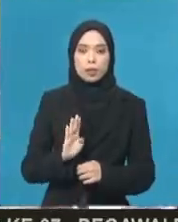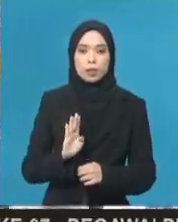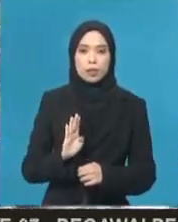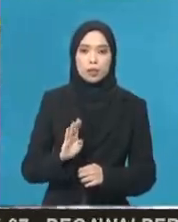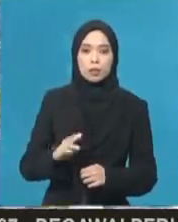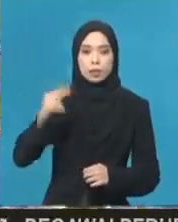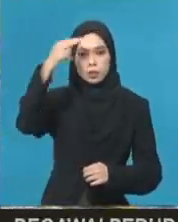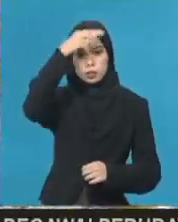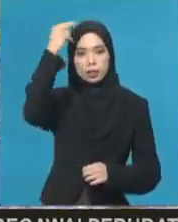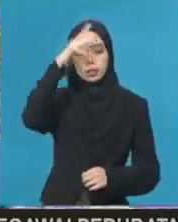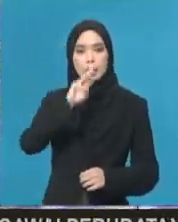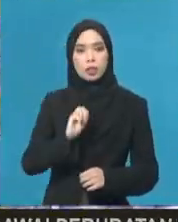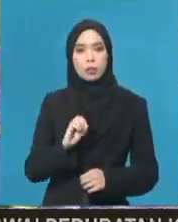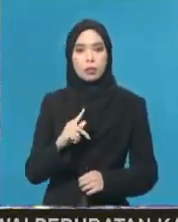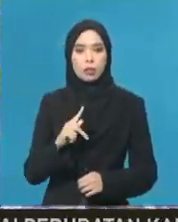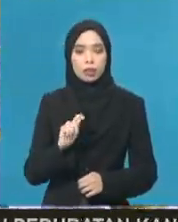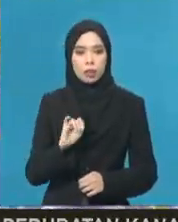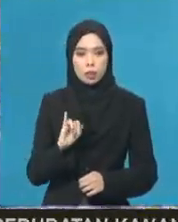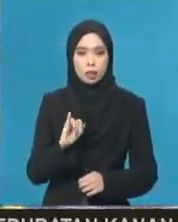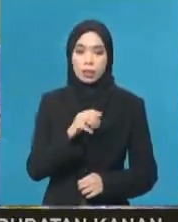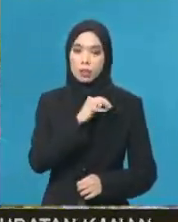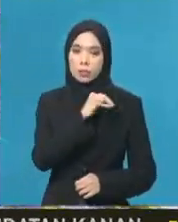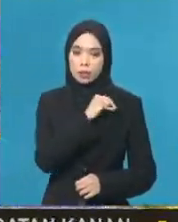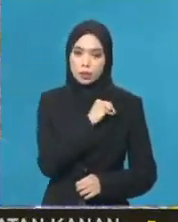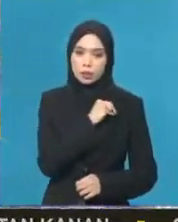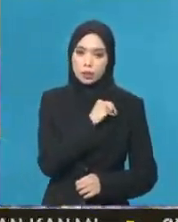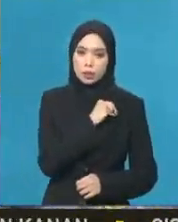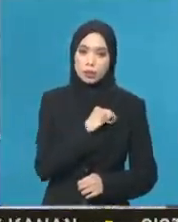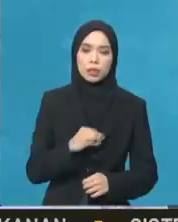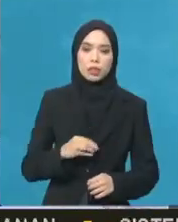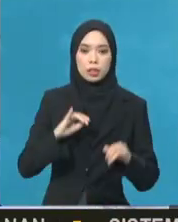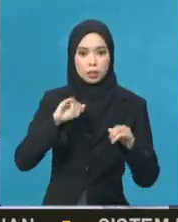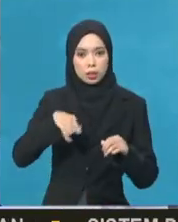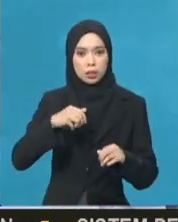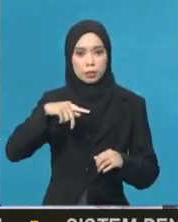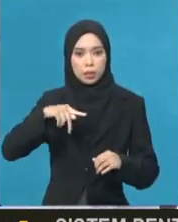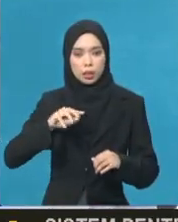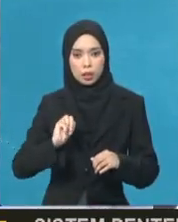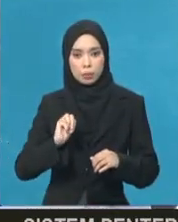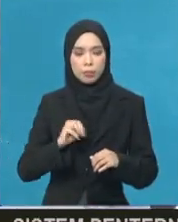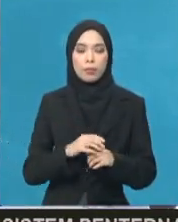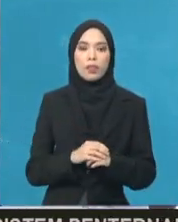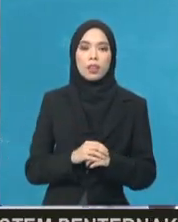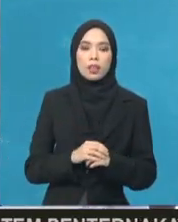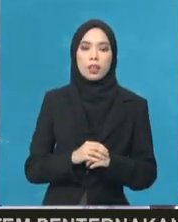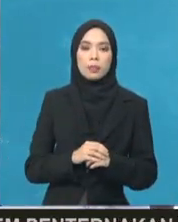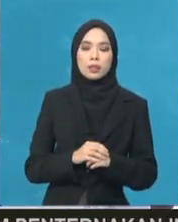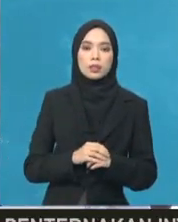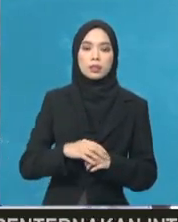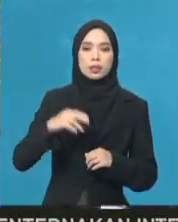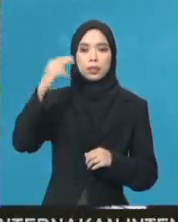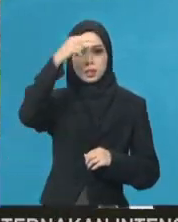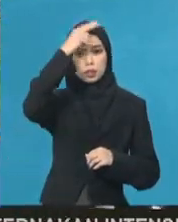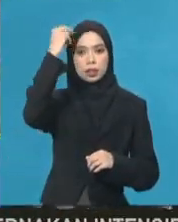Abdul mu'thi bin Haji Muhammad Daud menteri di jabatan Perdana menteri yang terhormat meja file bersara Datuk